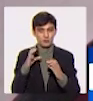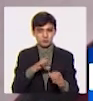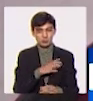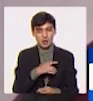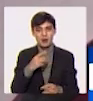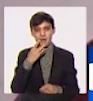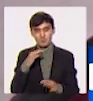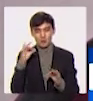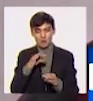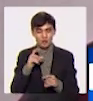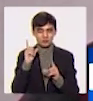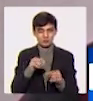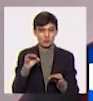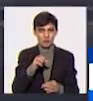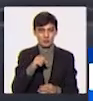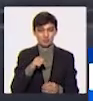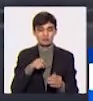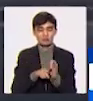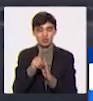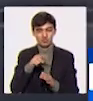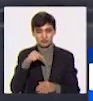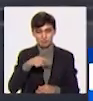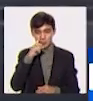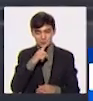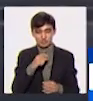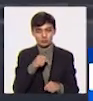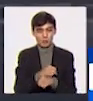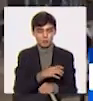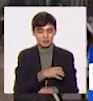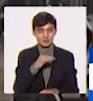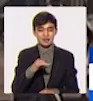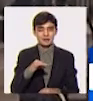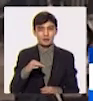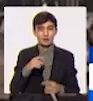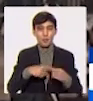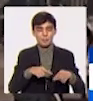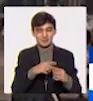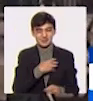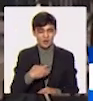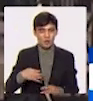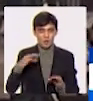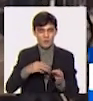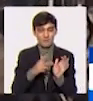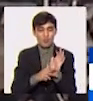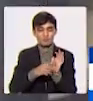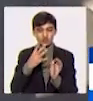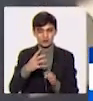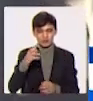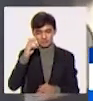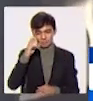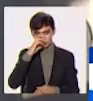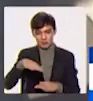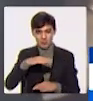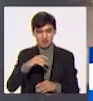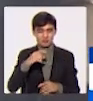елдерге қатынас ақпанның басында тоқтатылды. Ал ведомство аралық комиссияның шешімімен 49 тұрақты 84 халықаралық әуе